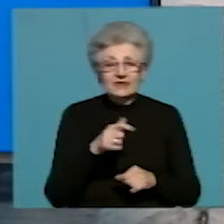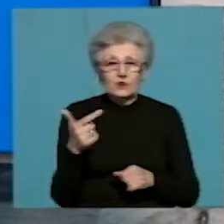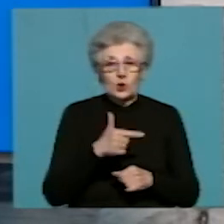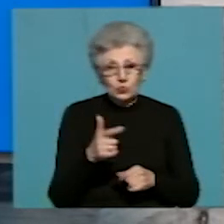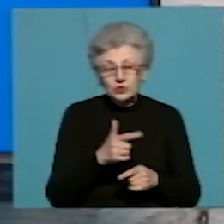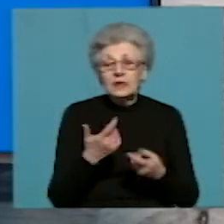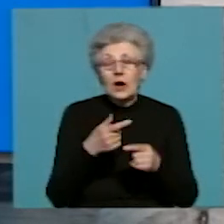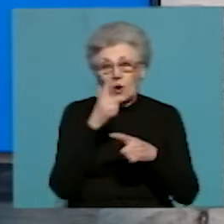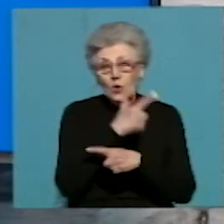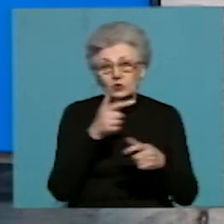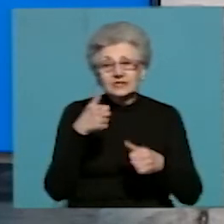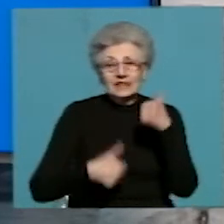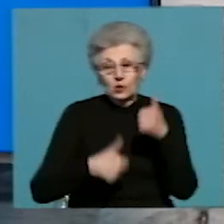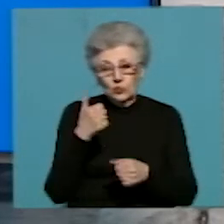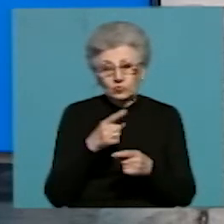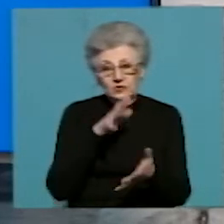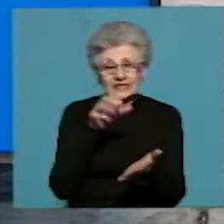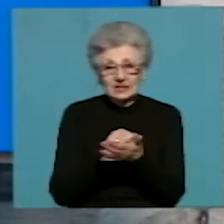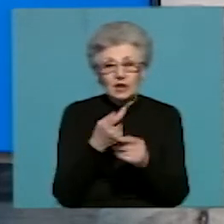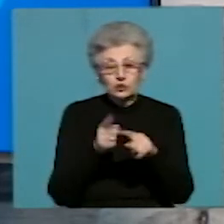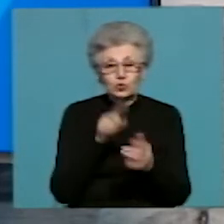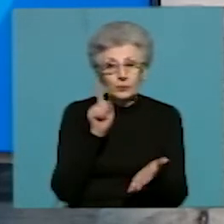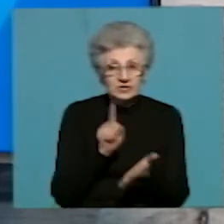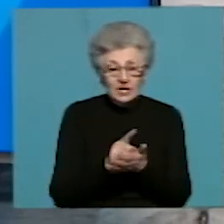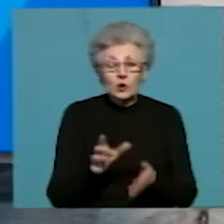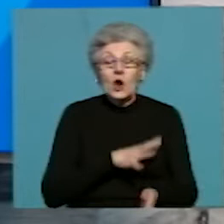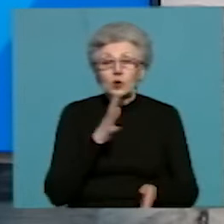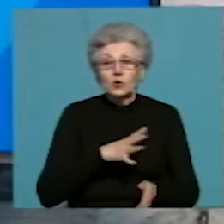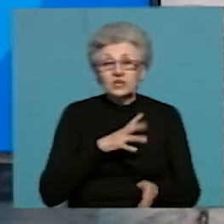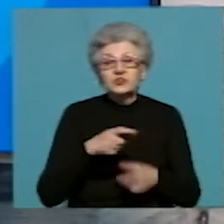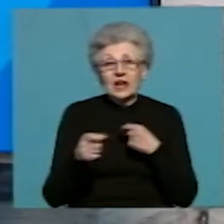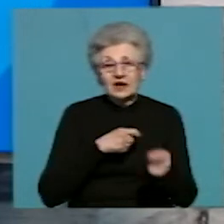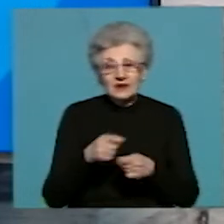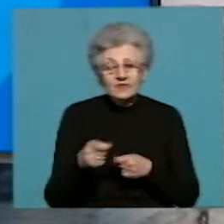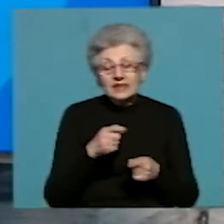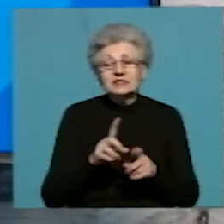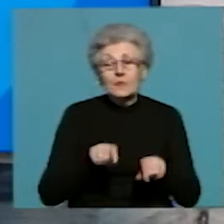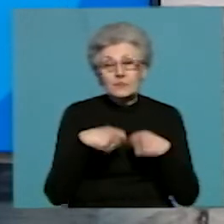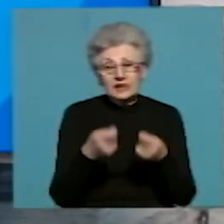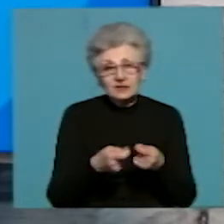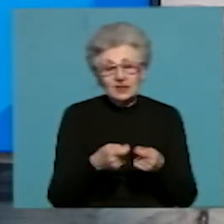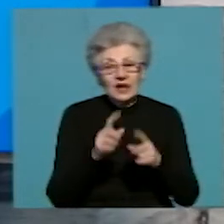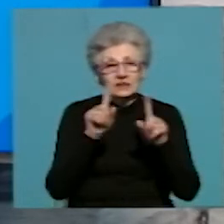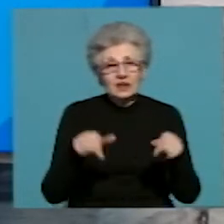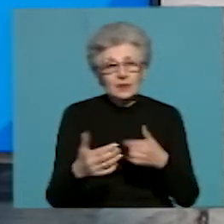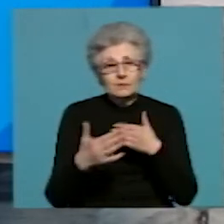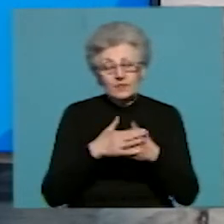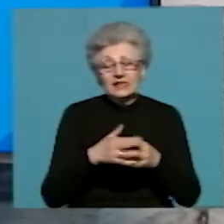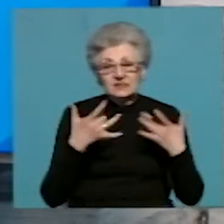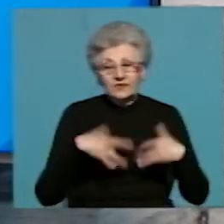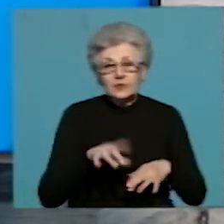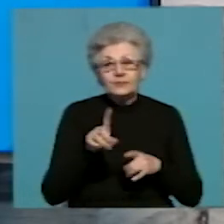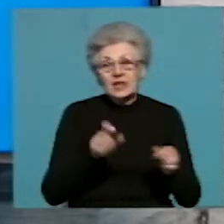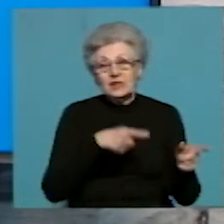директора департаменту охорони здоров'я ОДА. Його колишня керівниця Оксана Андрієць подала декларацію перед звільненням. Її перевели на іншу посаду